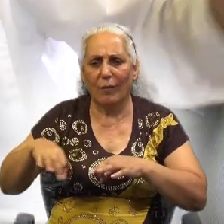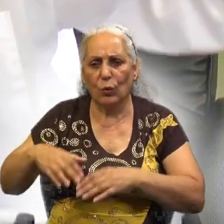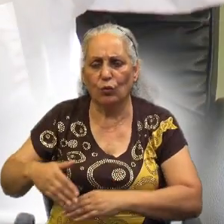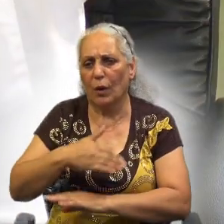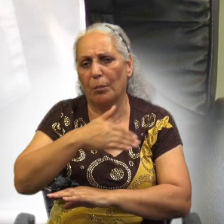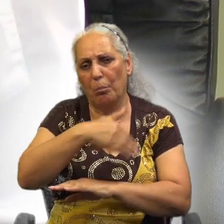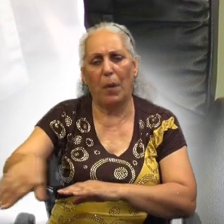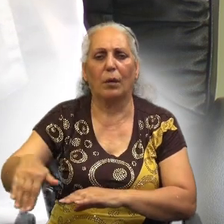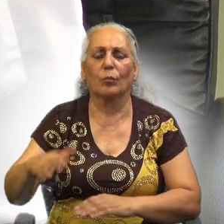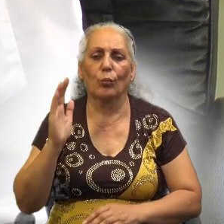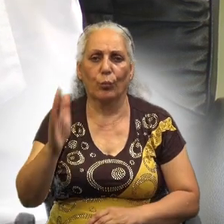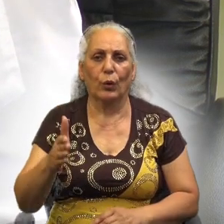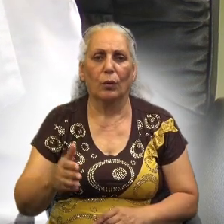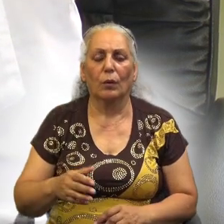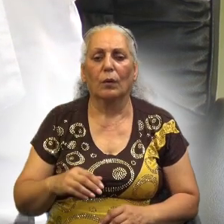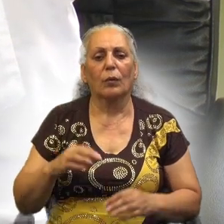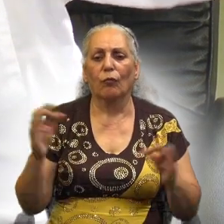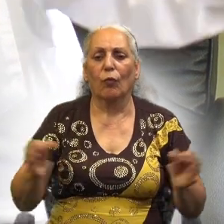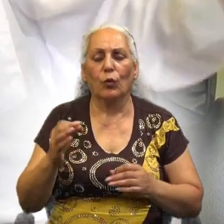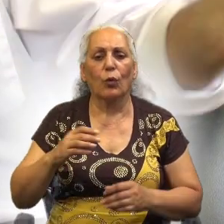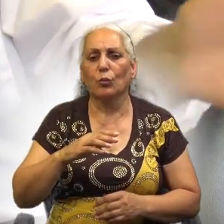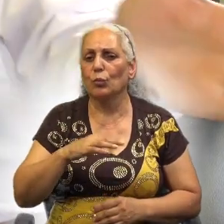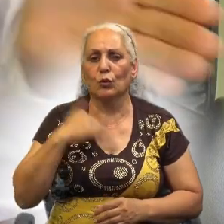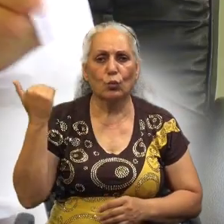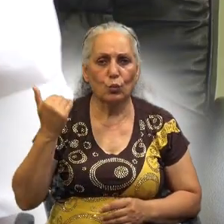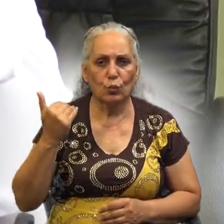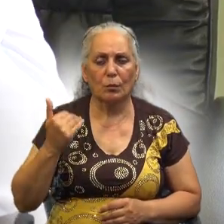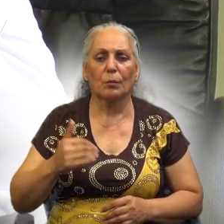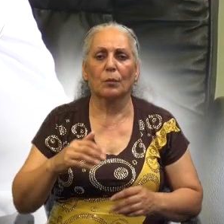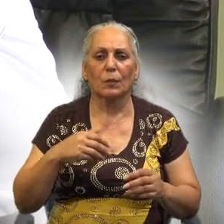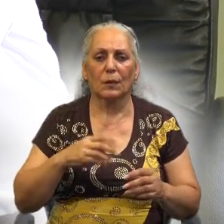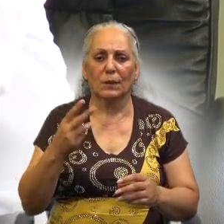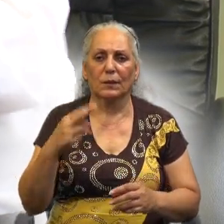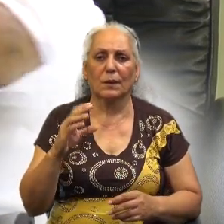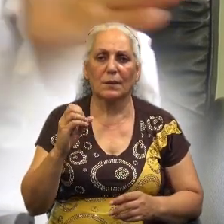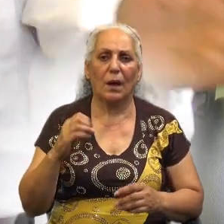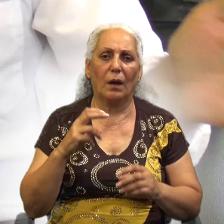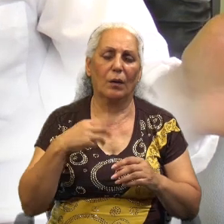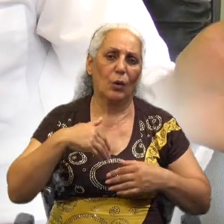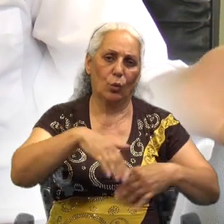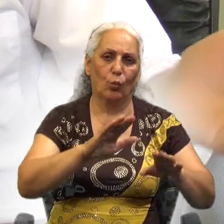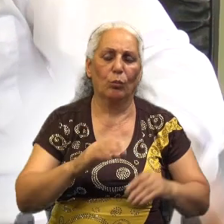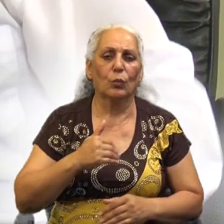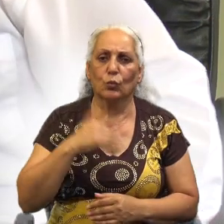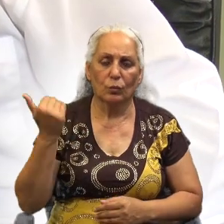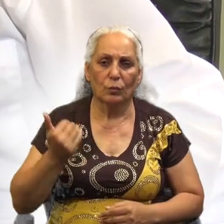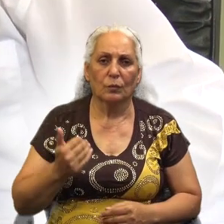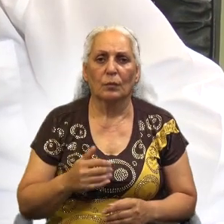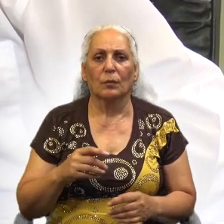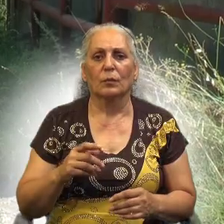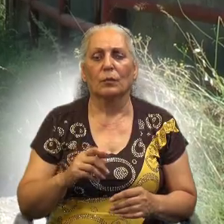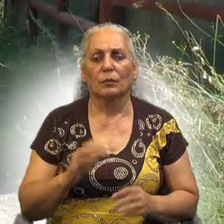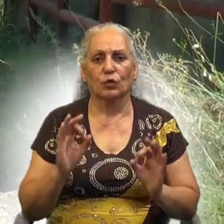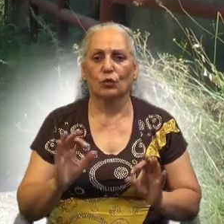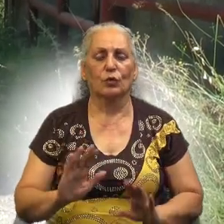որ դեպի դսեր գնանք, առաջ տանելու փոխարեն հետ քայլենք, անում մի քիչ ճիշտ չի